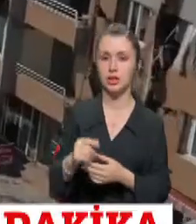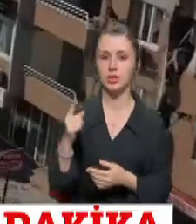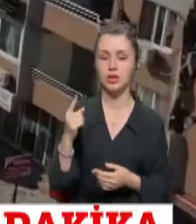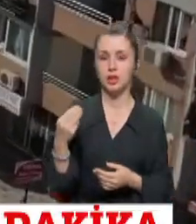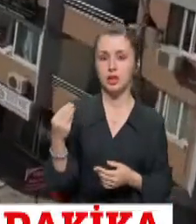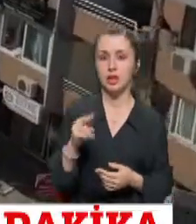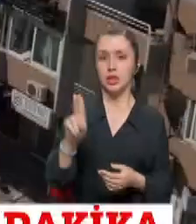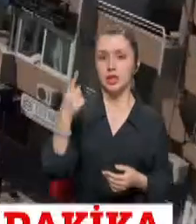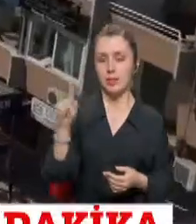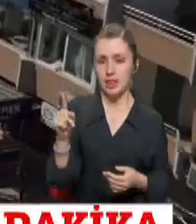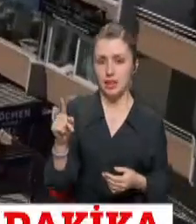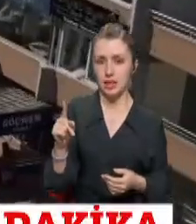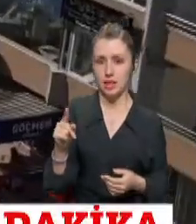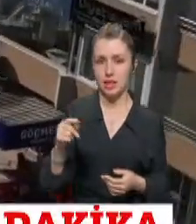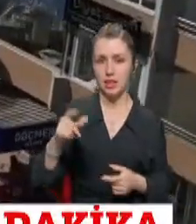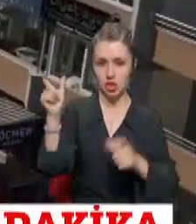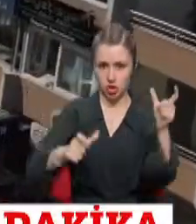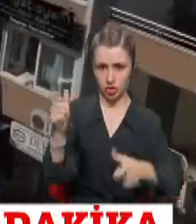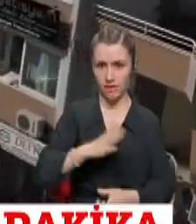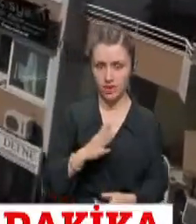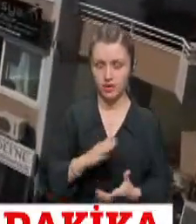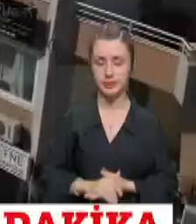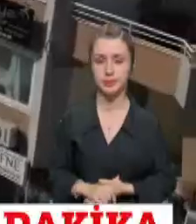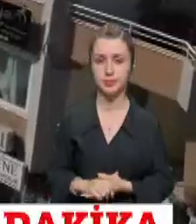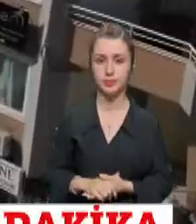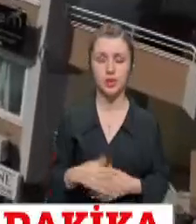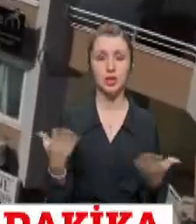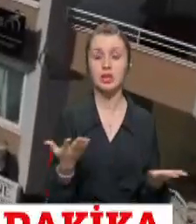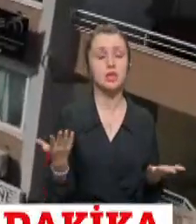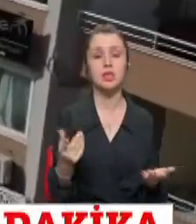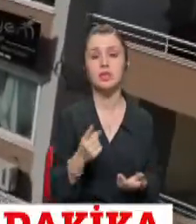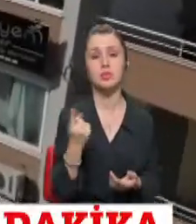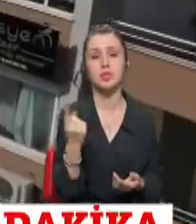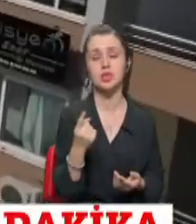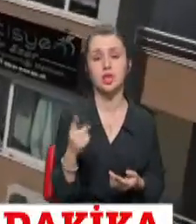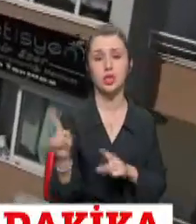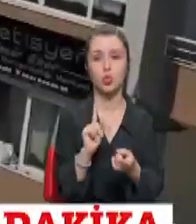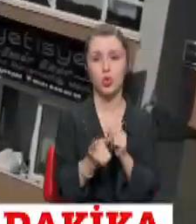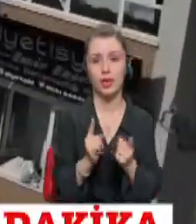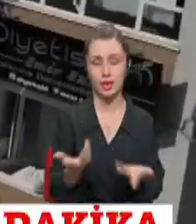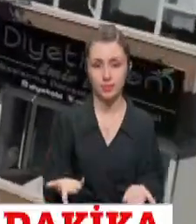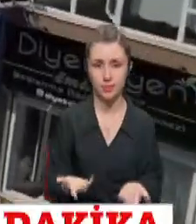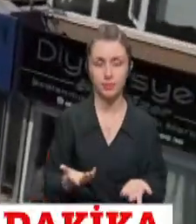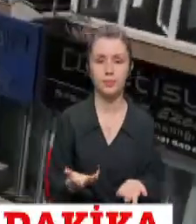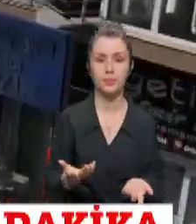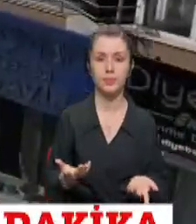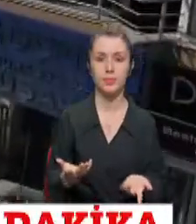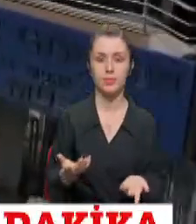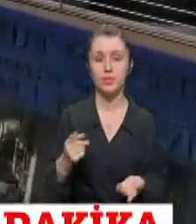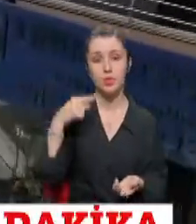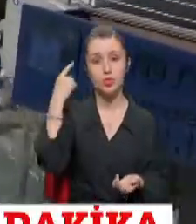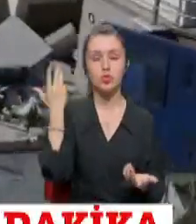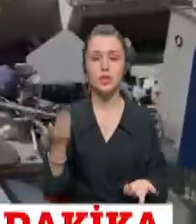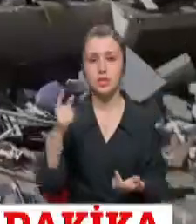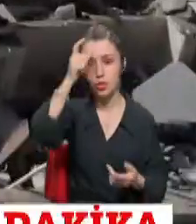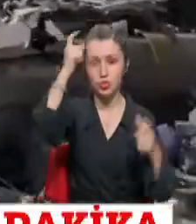sadece 7000 küsur elemanı var. Yani bu nasıl bir bütünleşik afet yönetim ve sistemi? Ve tek koordinatör. Yani